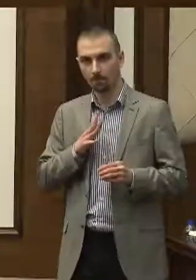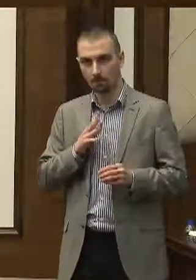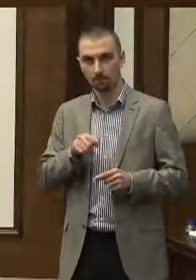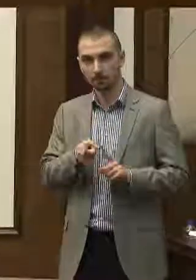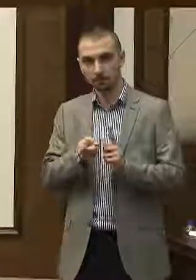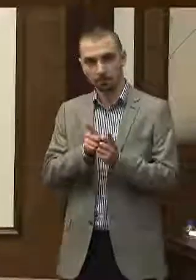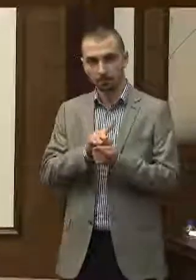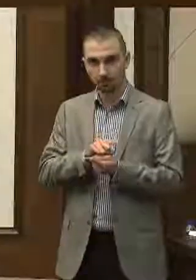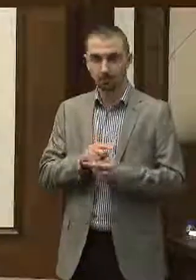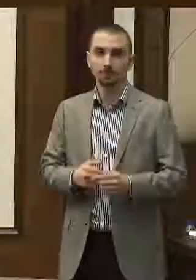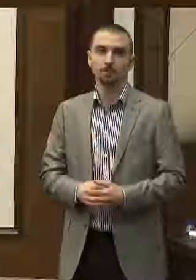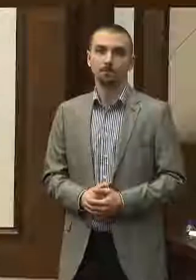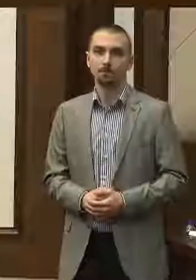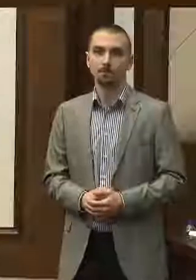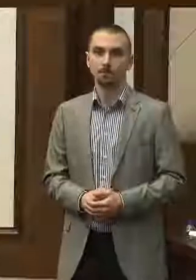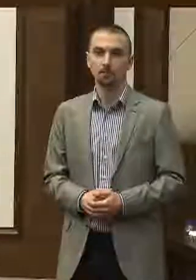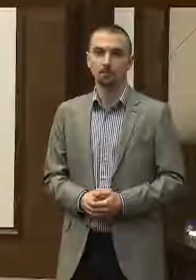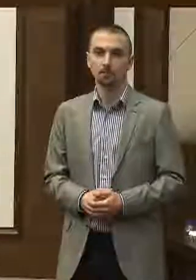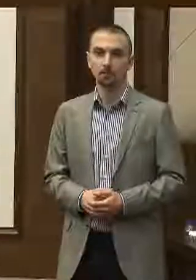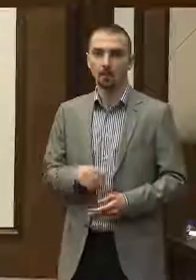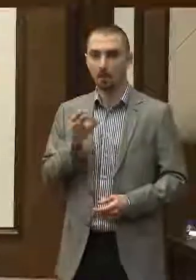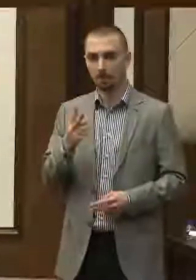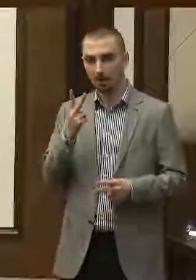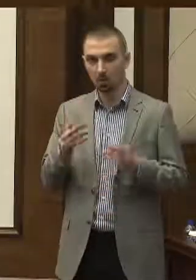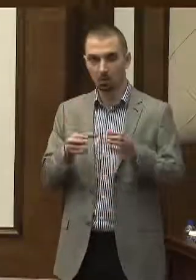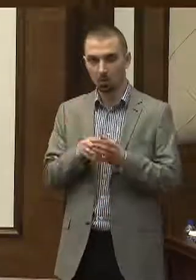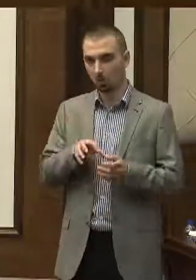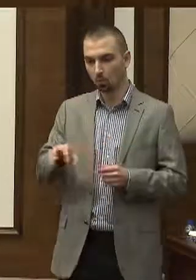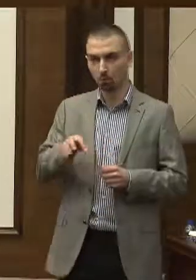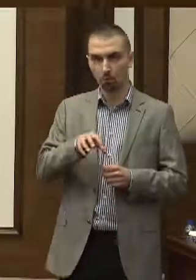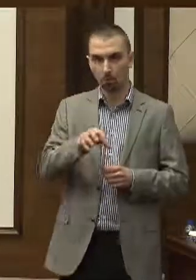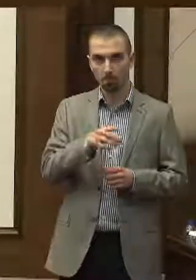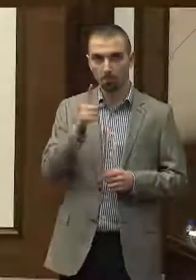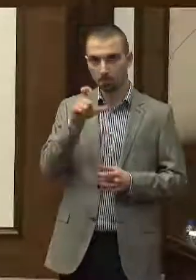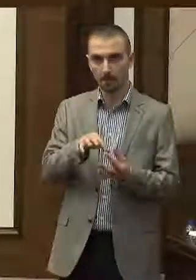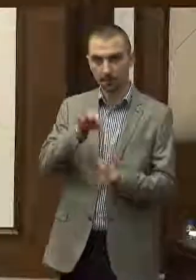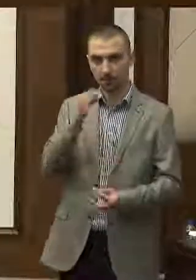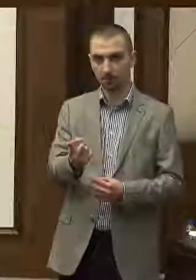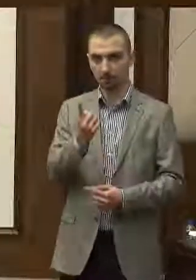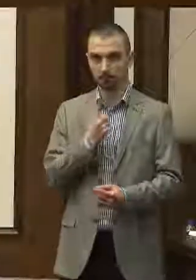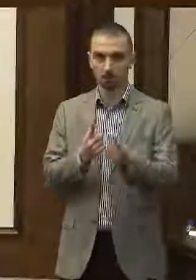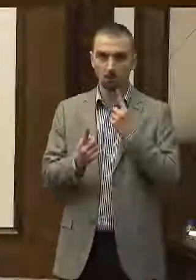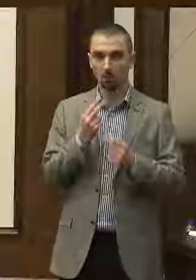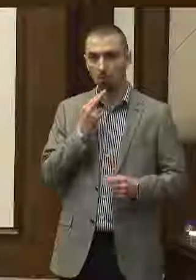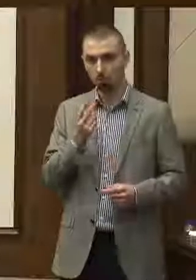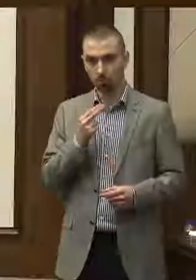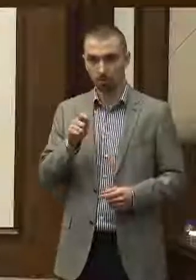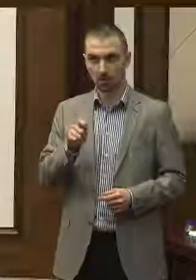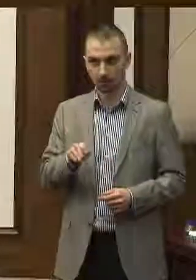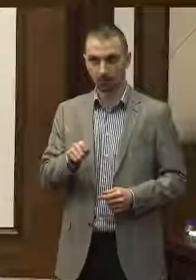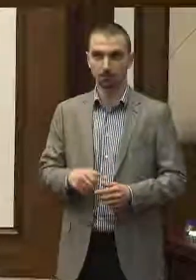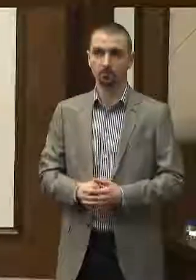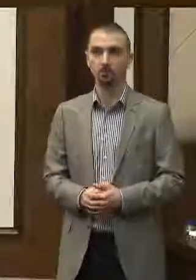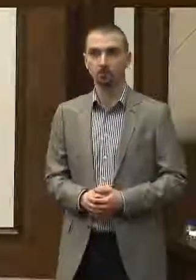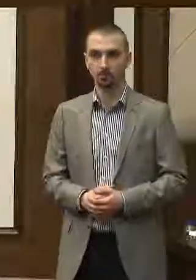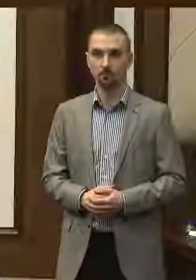ötürü her iki grup dan birer kişiye konuşma veya